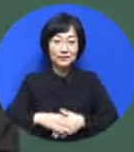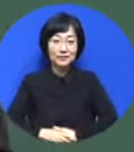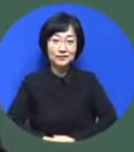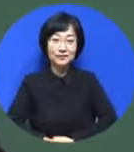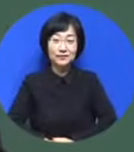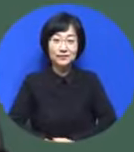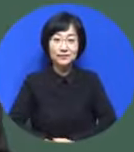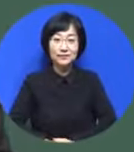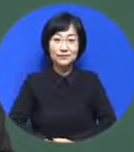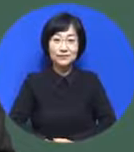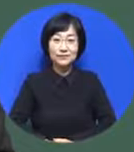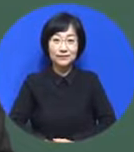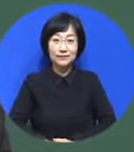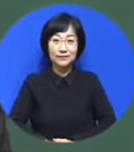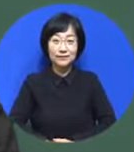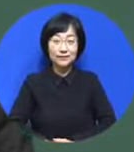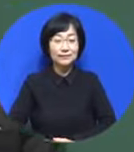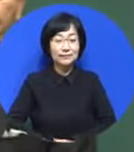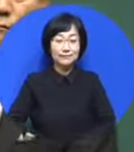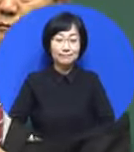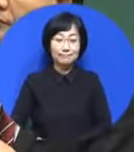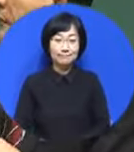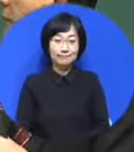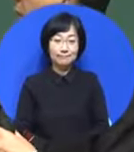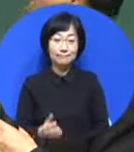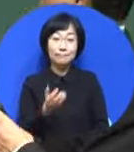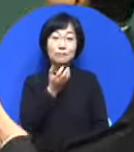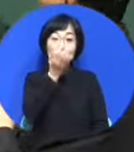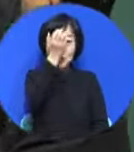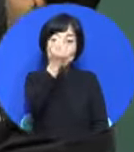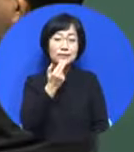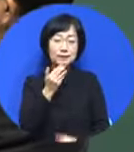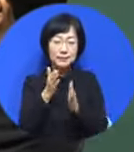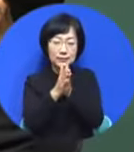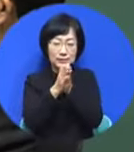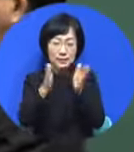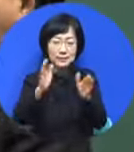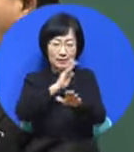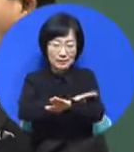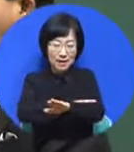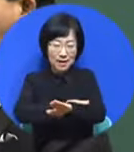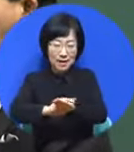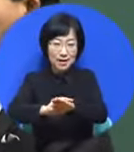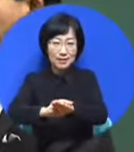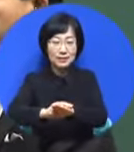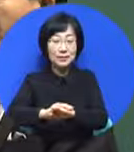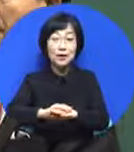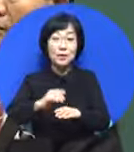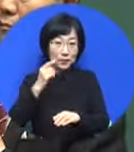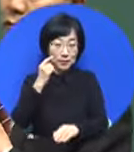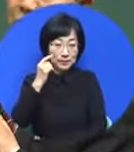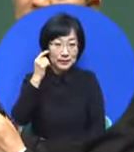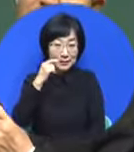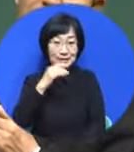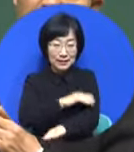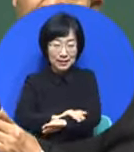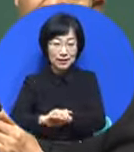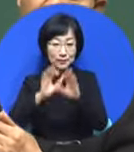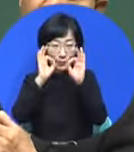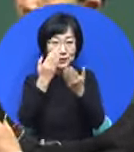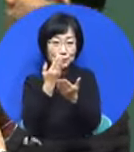이걸 오늘 잘 보셔야 됩니다. We need to look carefully at this today. 요셉의 시작인데 뭐로